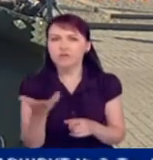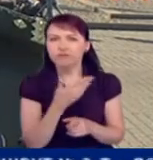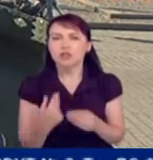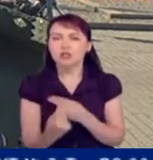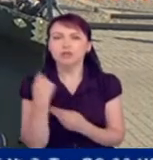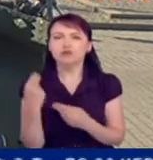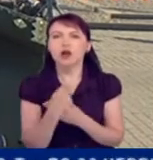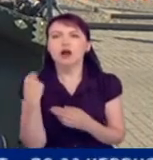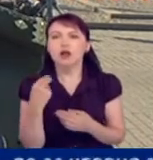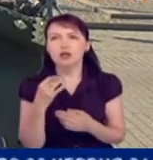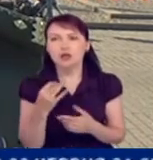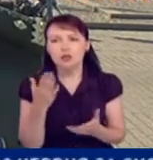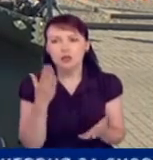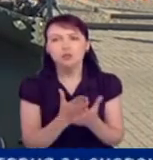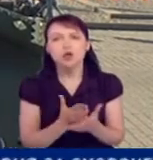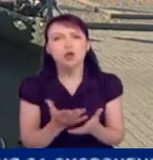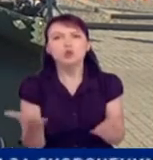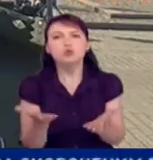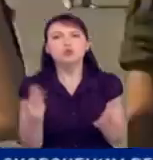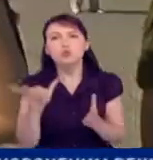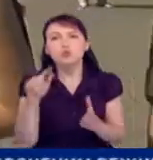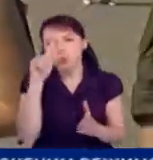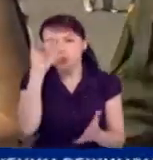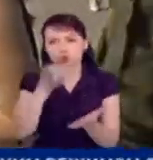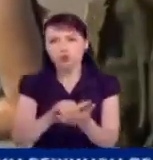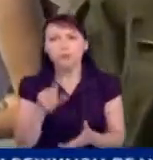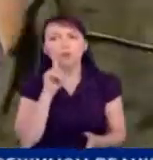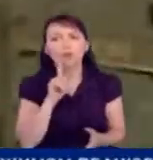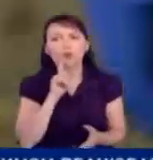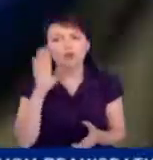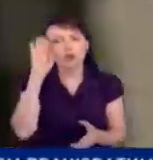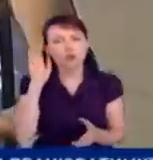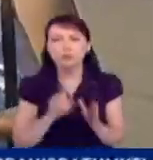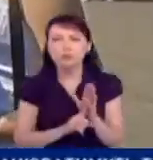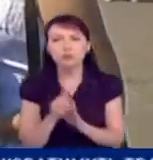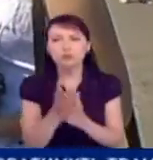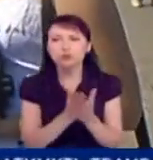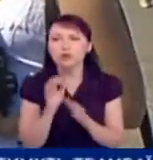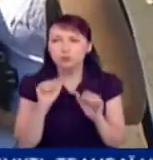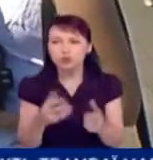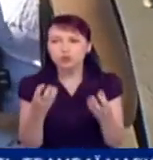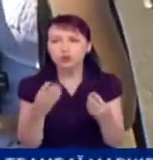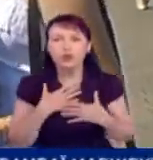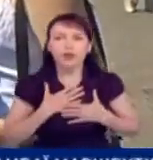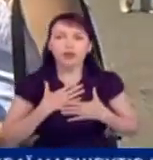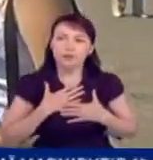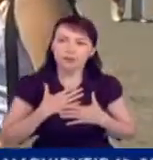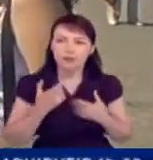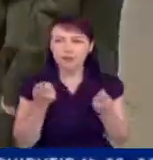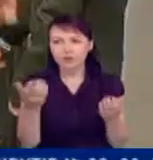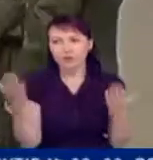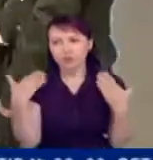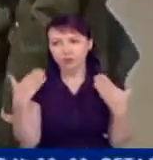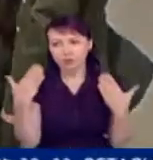навчає, і нам є чому в нього вчитися. Поки хлопці не приступили до служби, можна ще видихнути та трохи